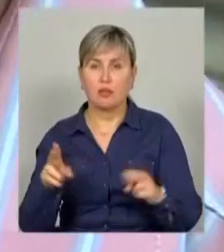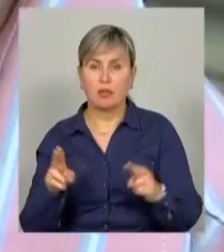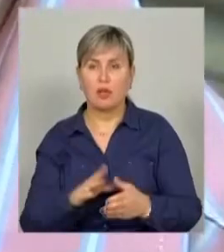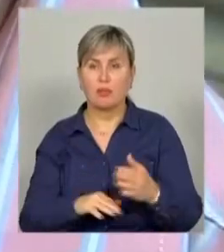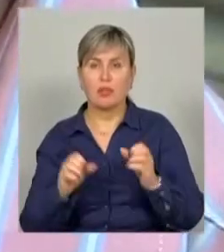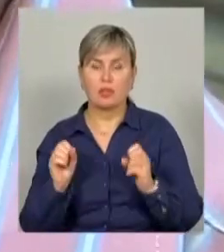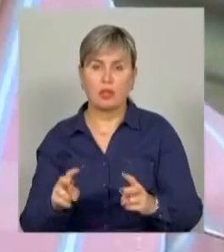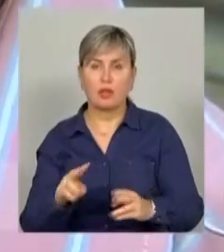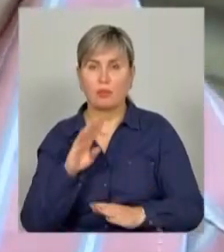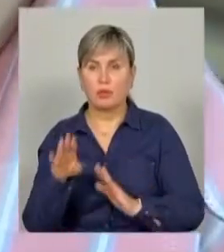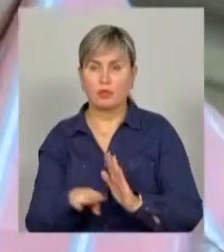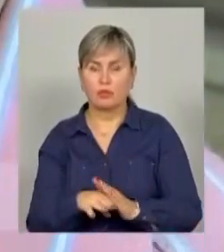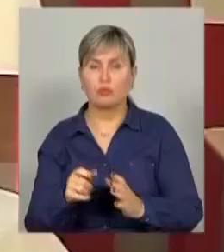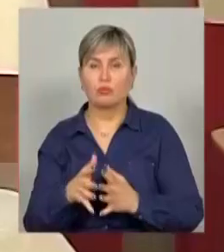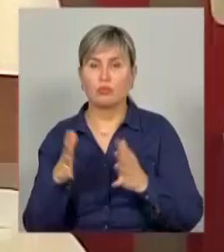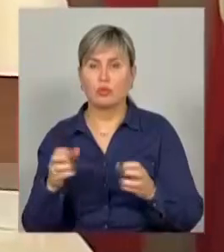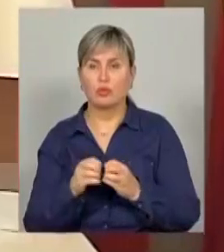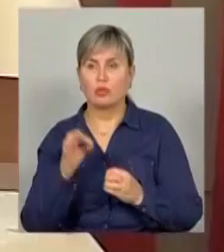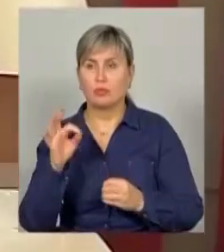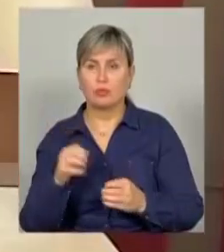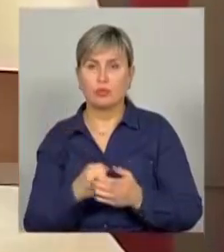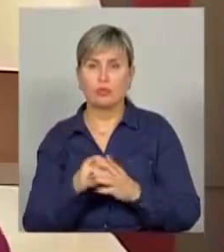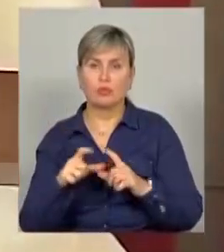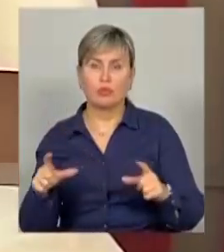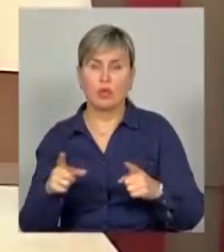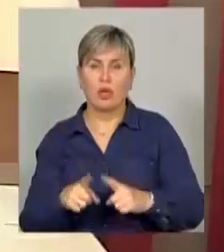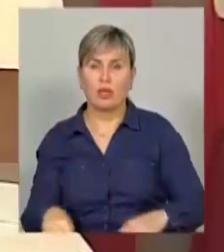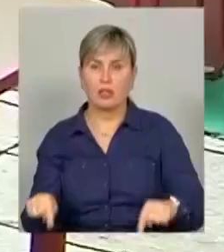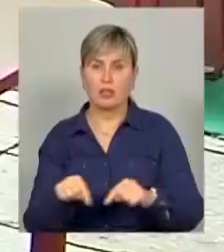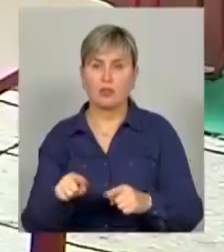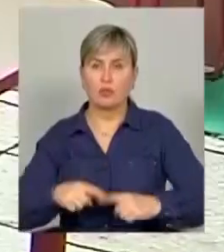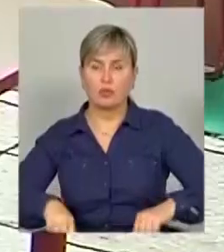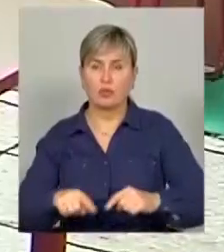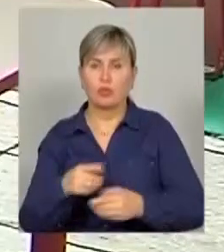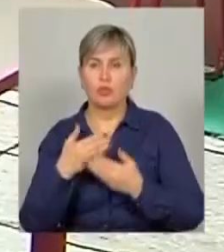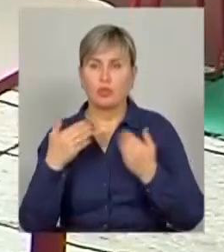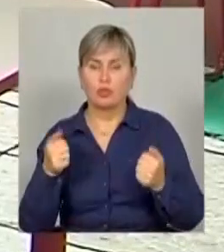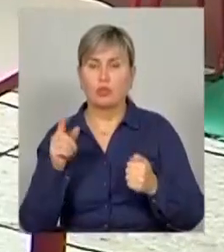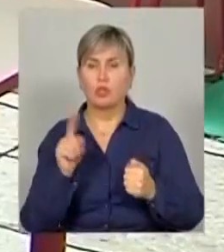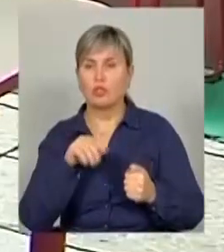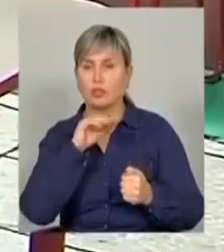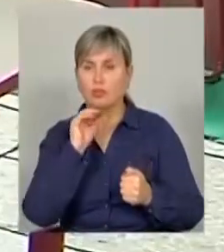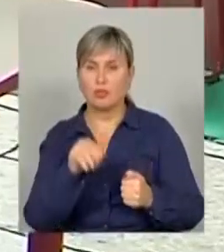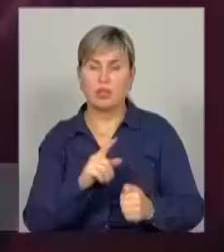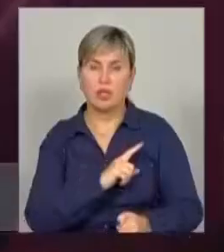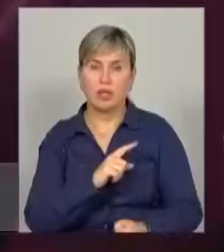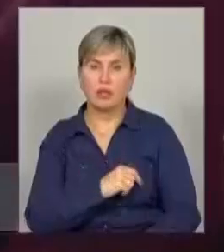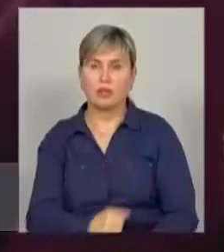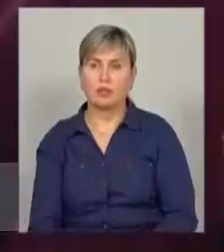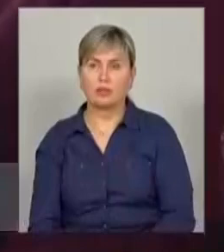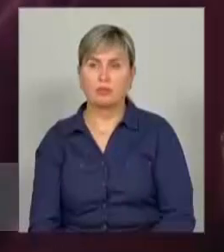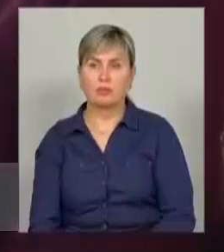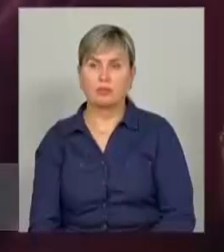безопасности подчиняются чуть более 10% дошкольных организаций. В учреждениях отсутствует даже профессиональная охрана.